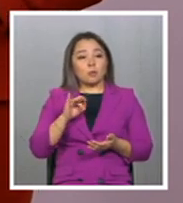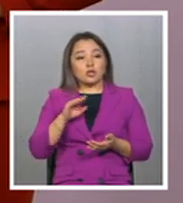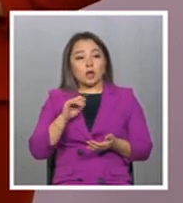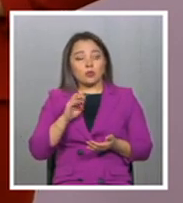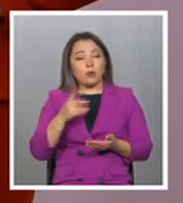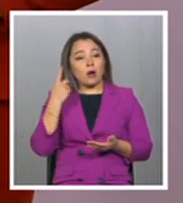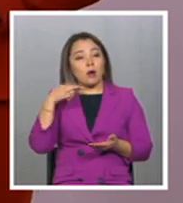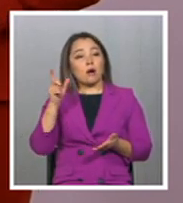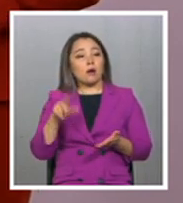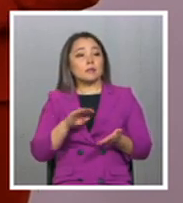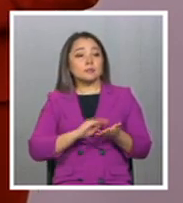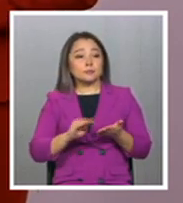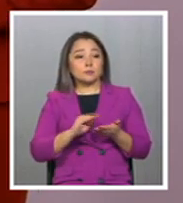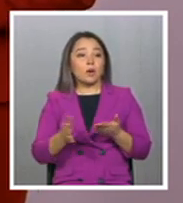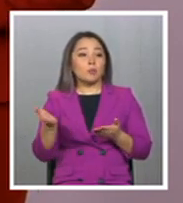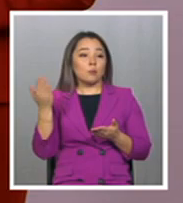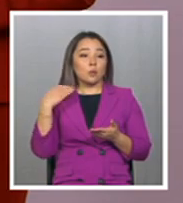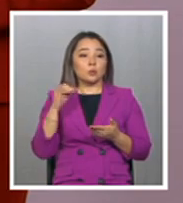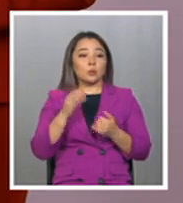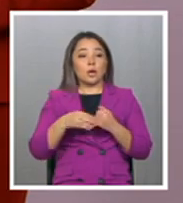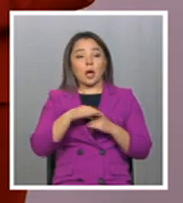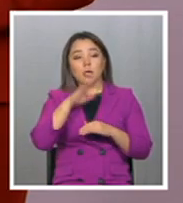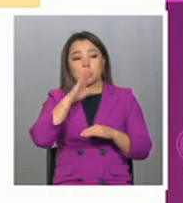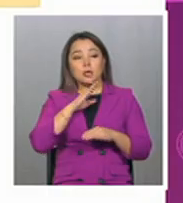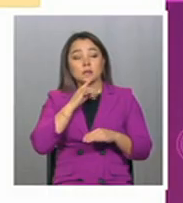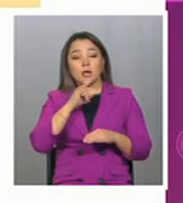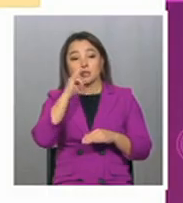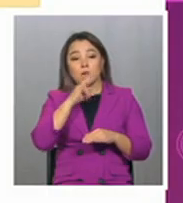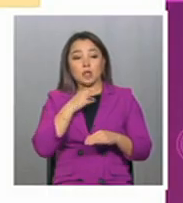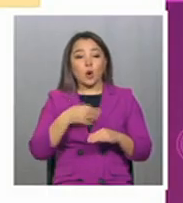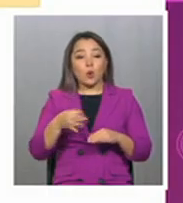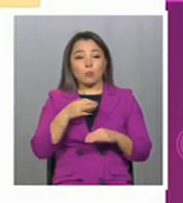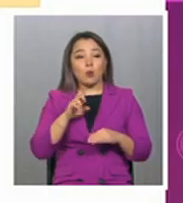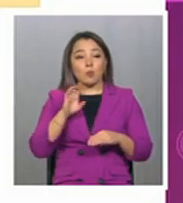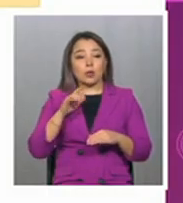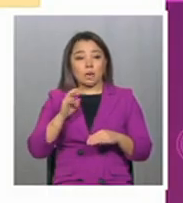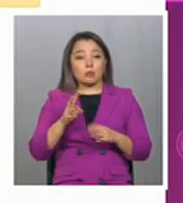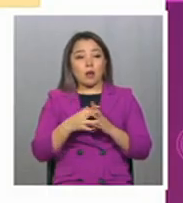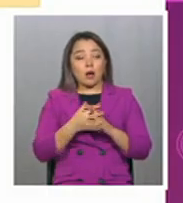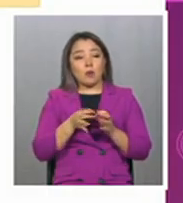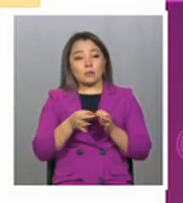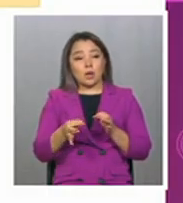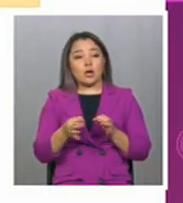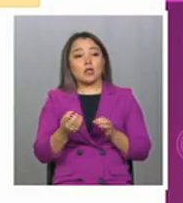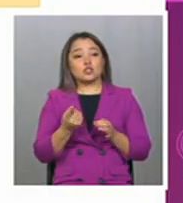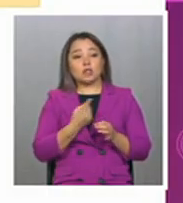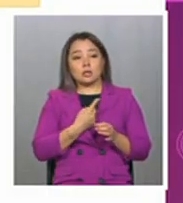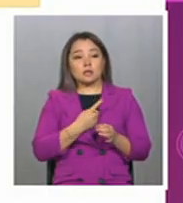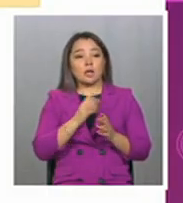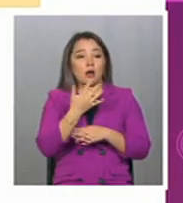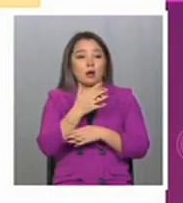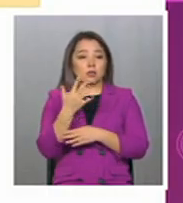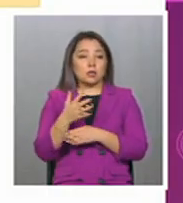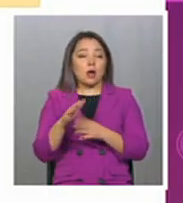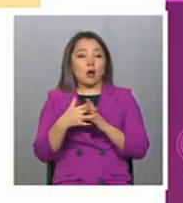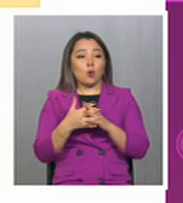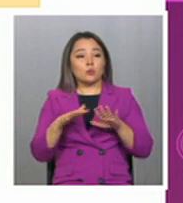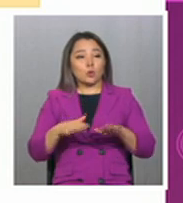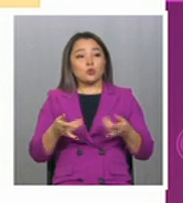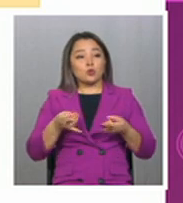ақын. Бұрынғы оңтүстік Қазақстан облысы Бөген ауданы Жалғызағаш ауылында дүниеге